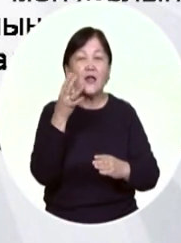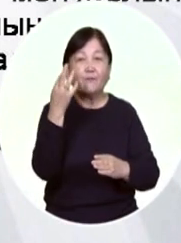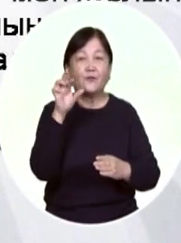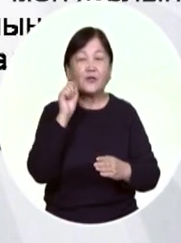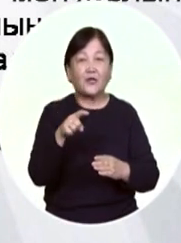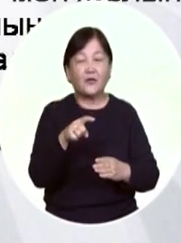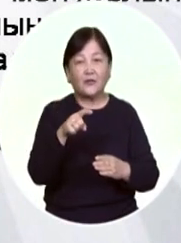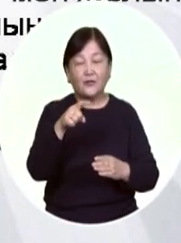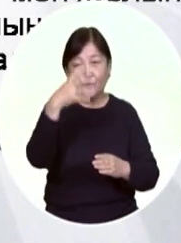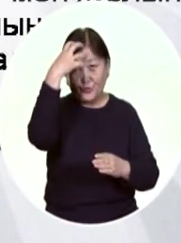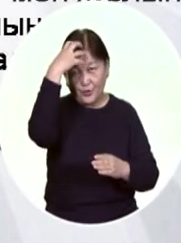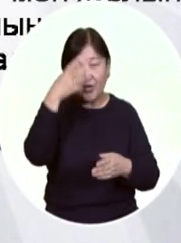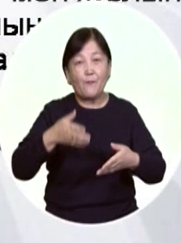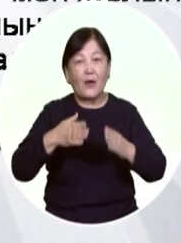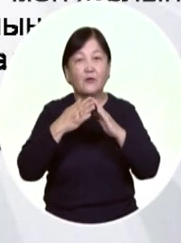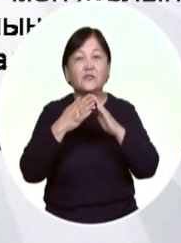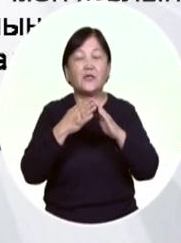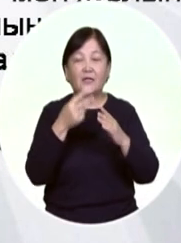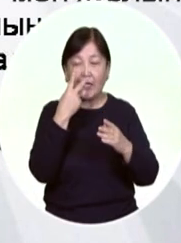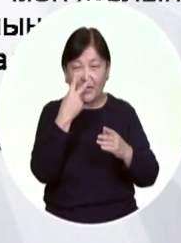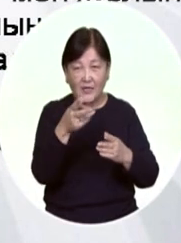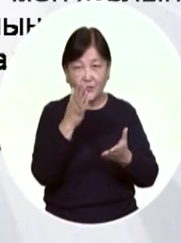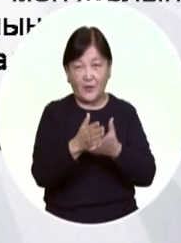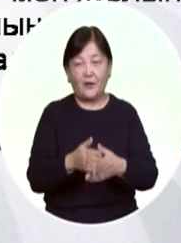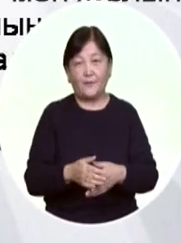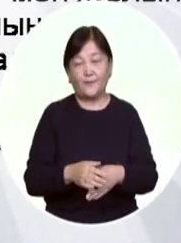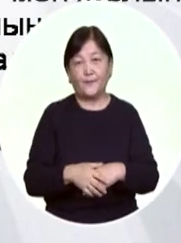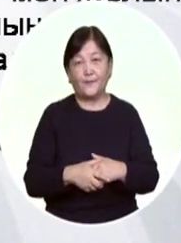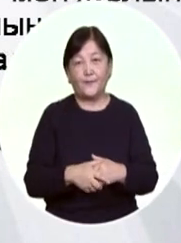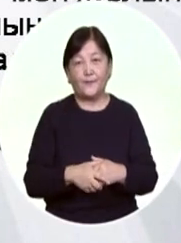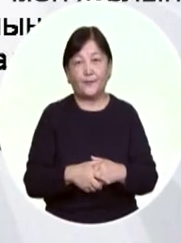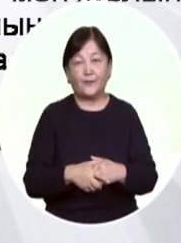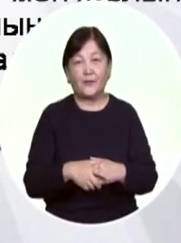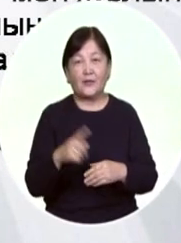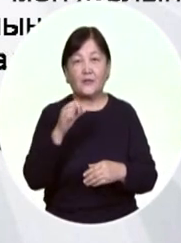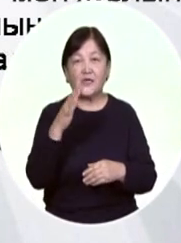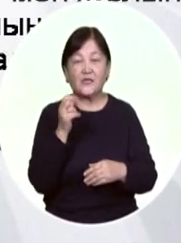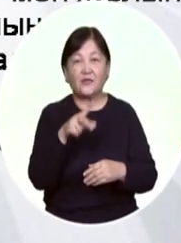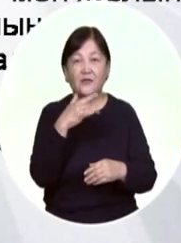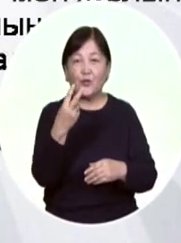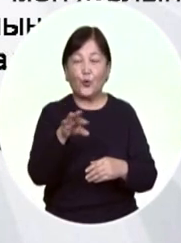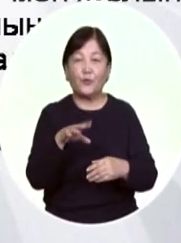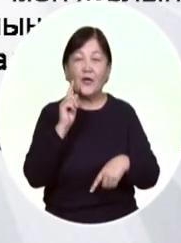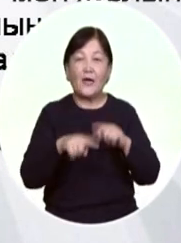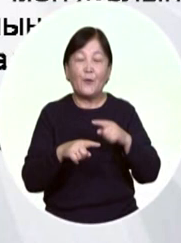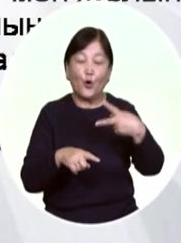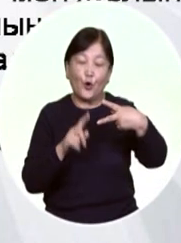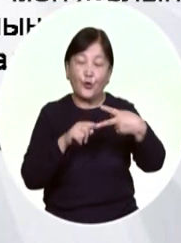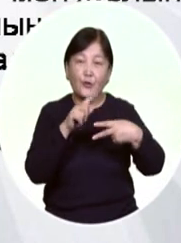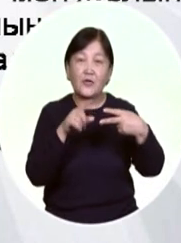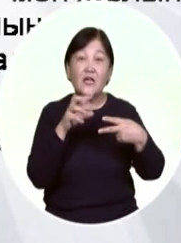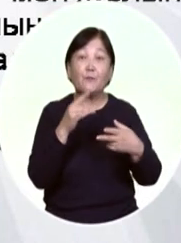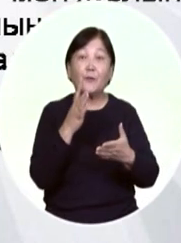бүхэн эндээс ойлгож авч байна. За тэгвэл дараа нь засаглалын хувьд ямар хоёр хэлбэр байдаг